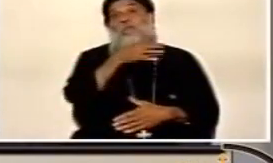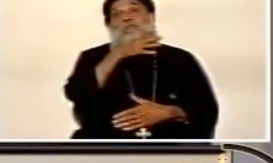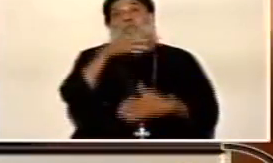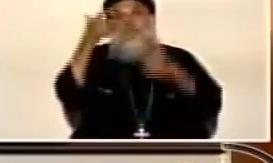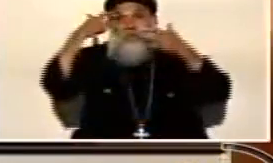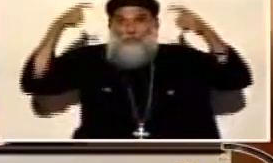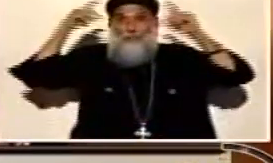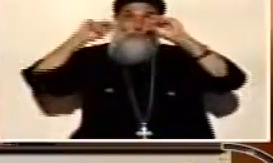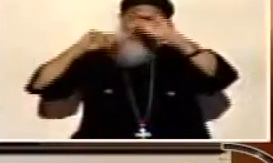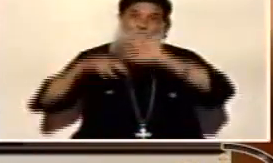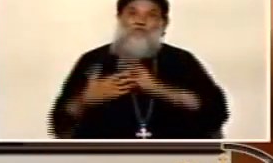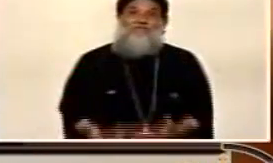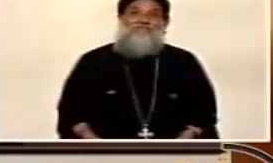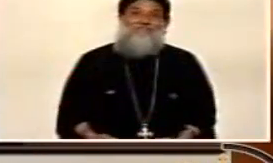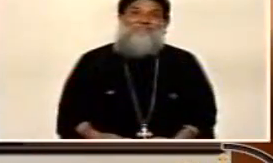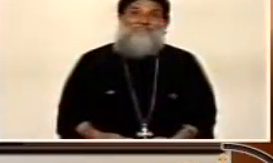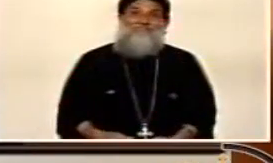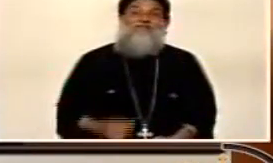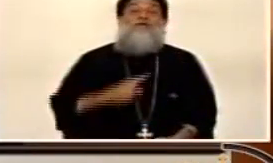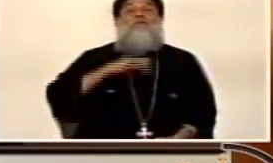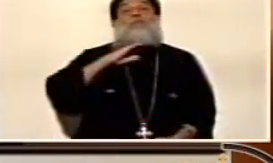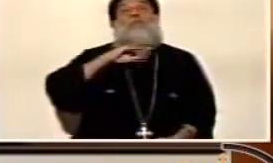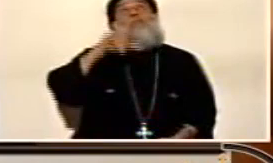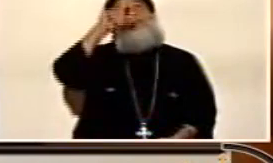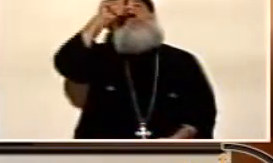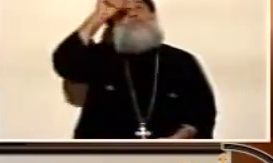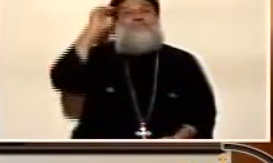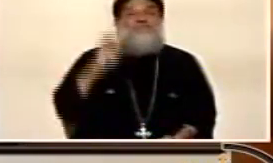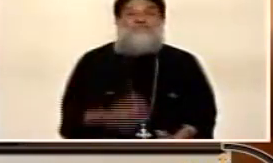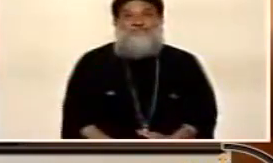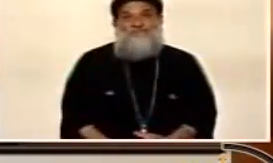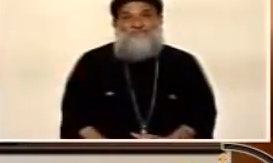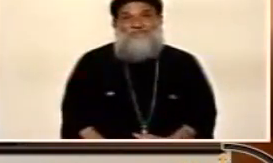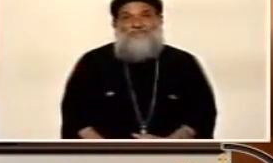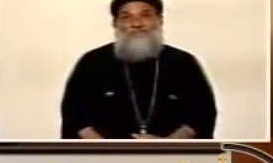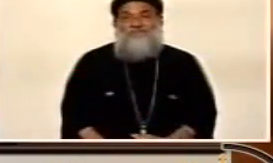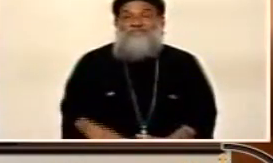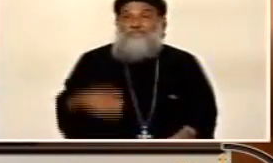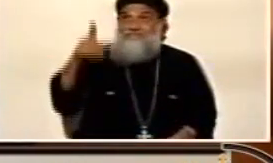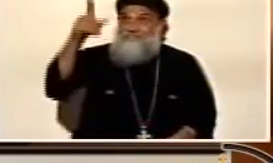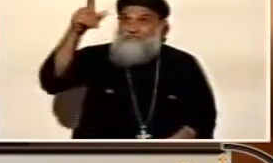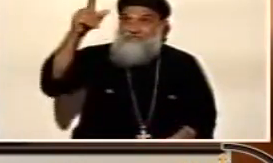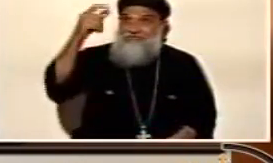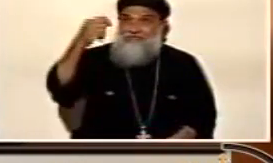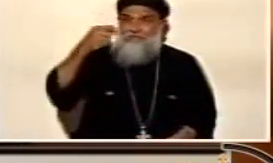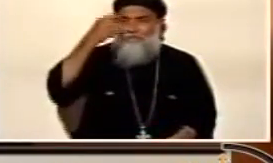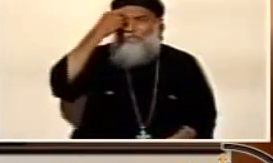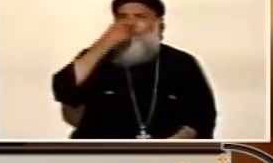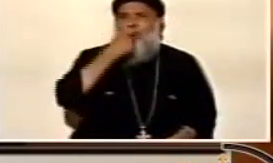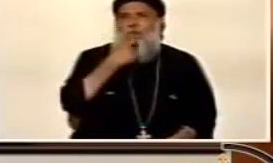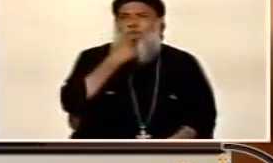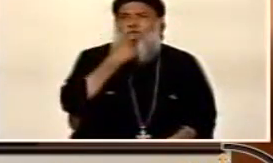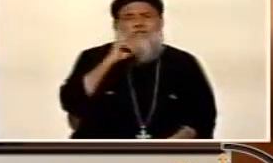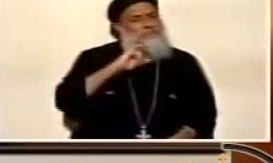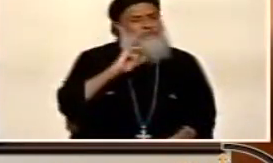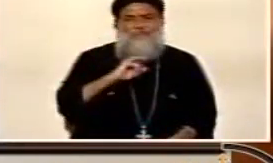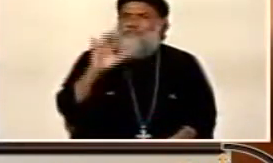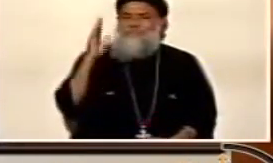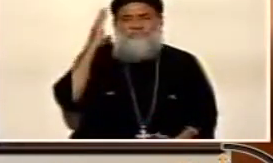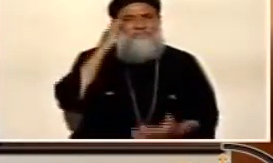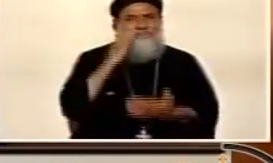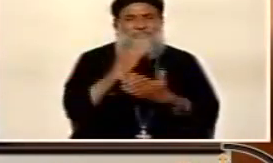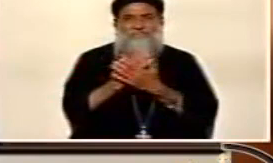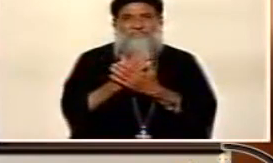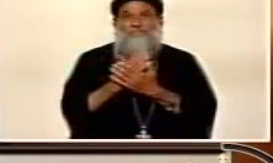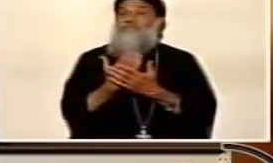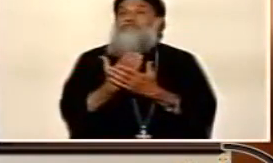ليا دخل في اللي هيكفي. يبقى الدخل يكفي طالما ربنا شريك